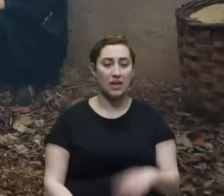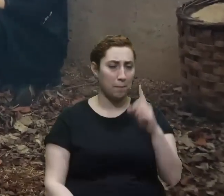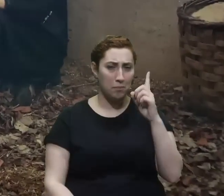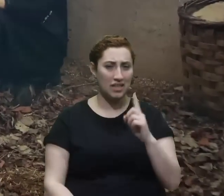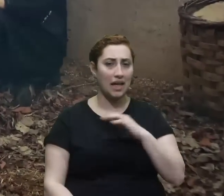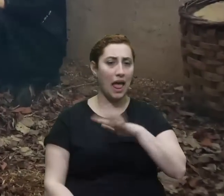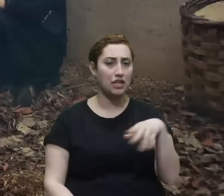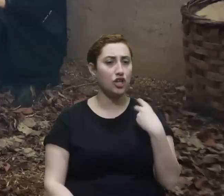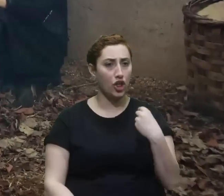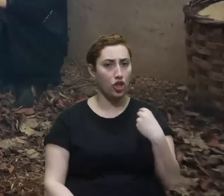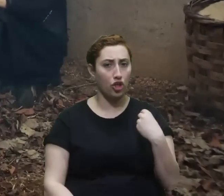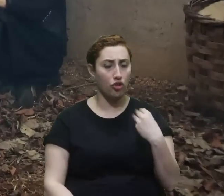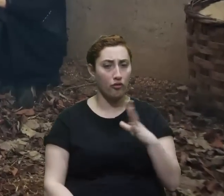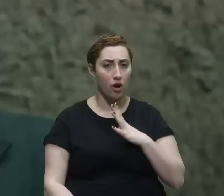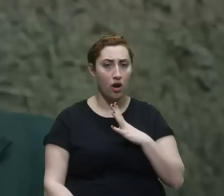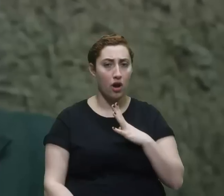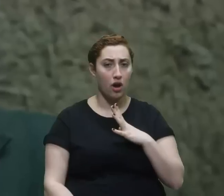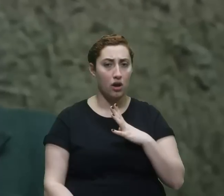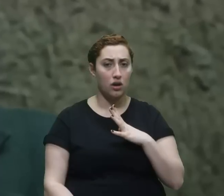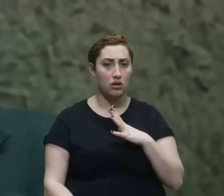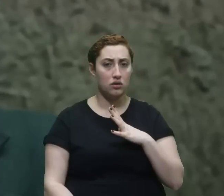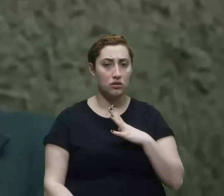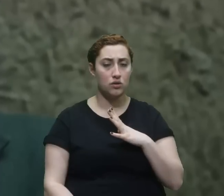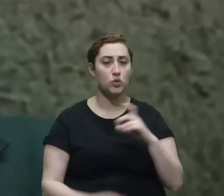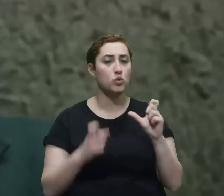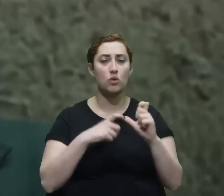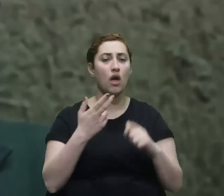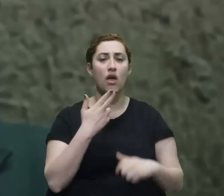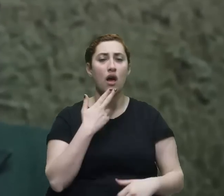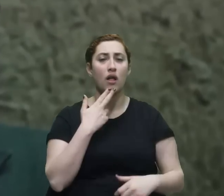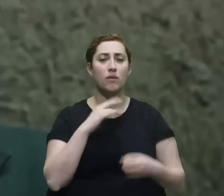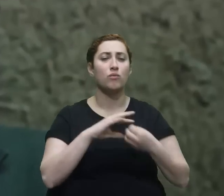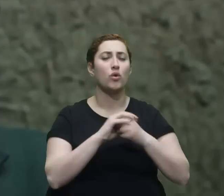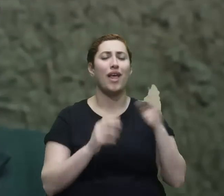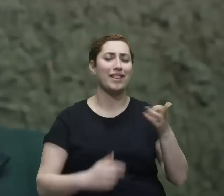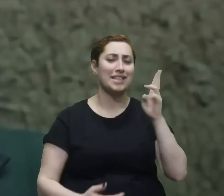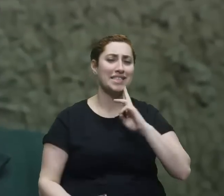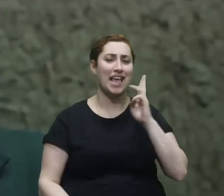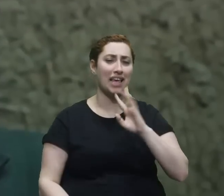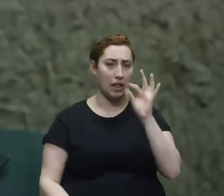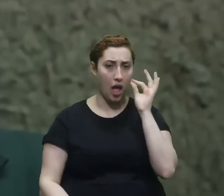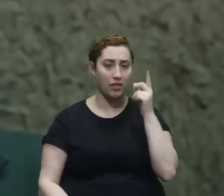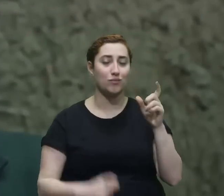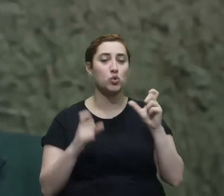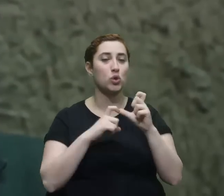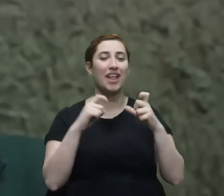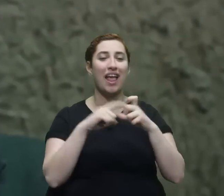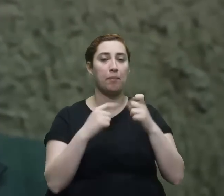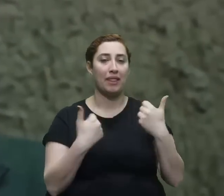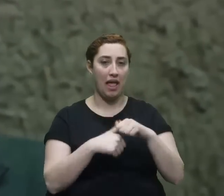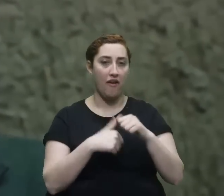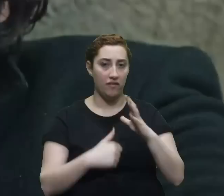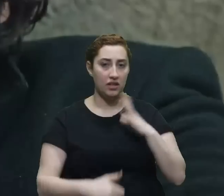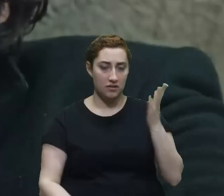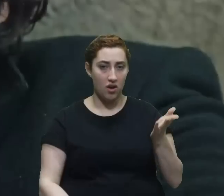Başlangıçta her şey iyiydi, güzeldi. Süleyya Hanım dünyanın en zengin adamı Sultan Edmond'la